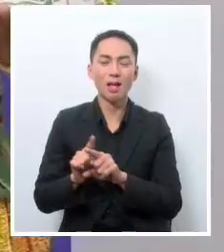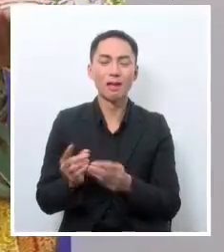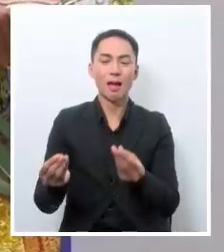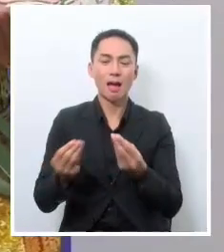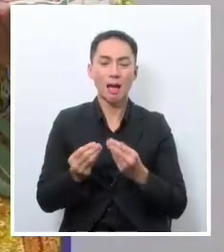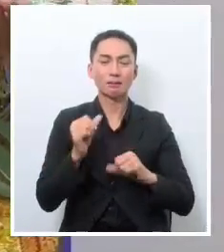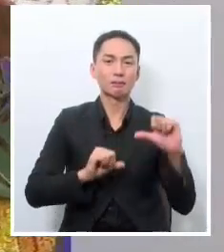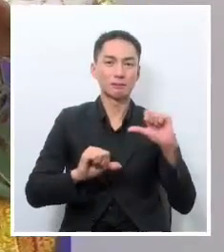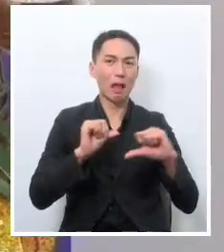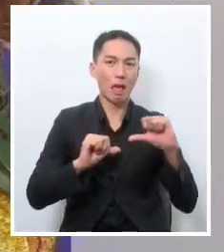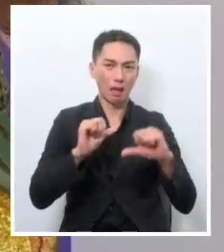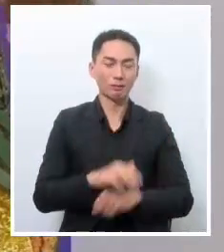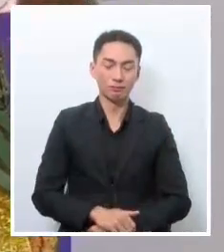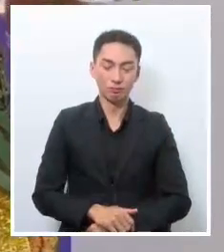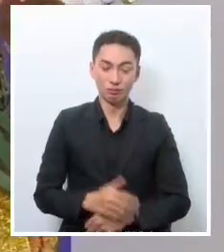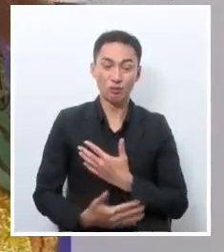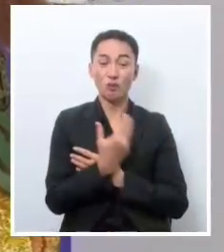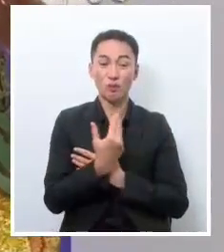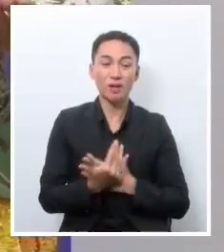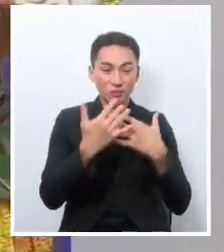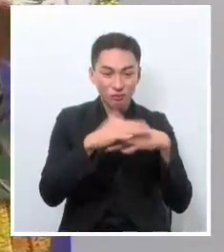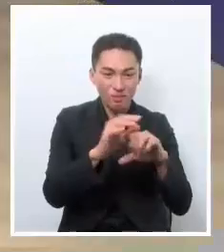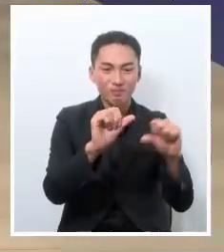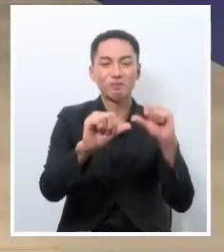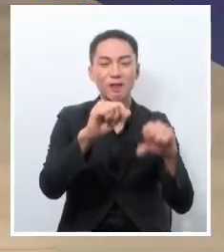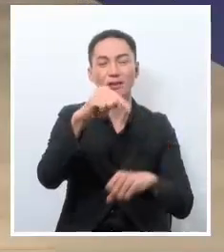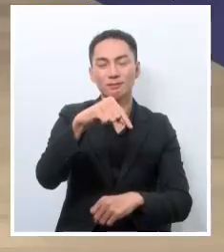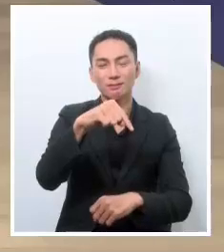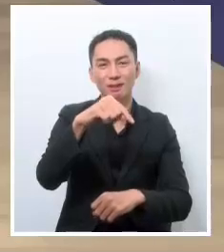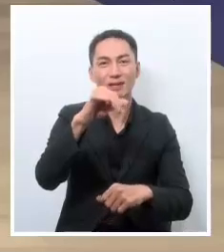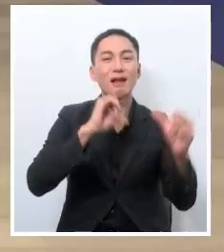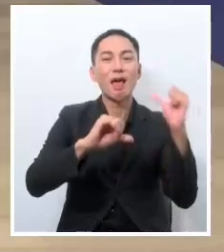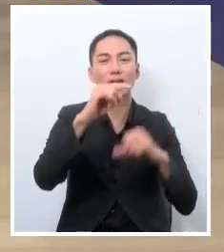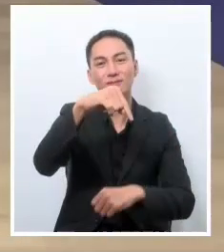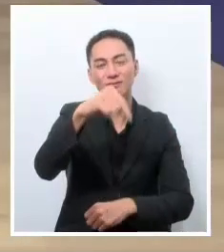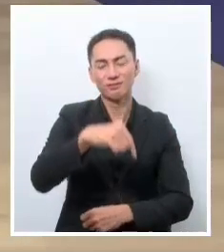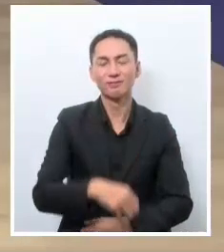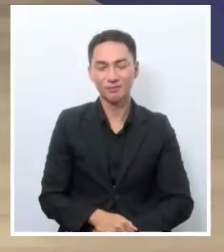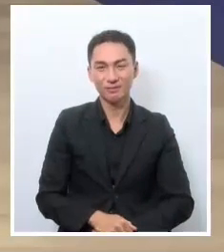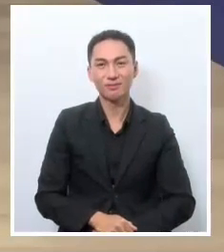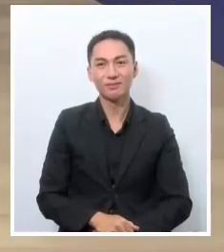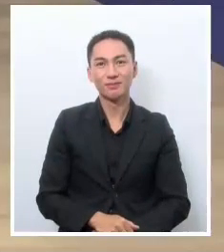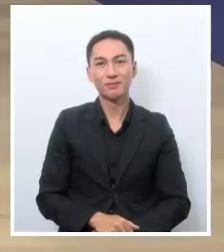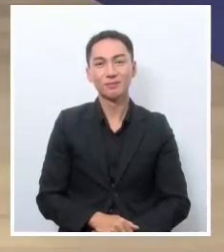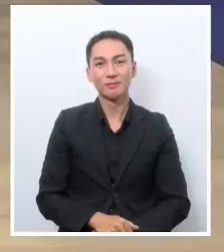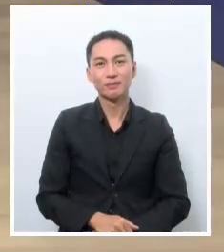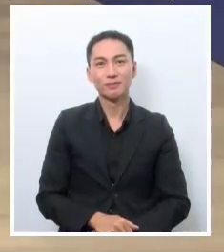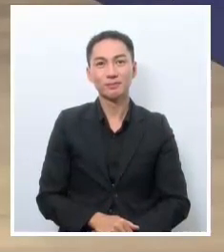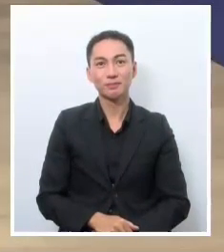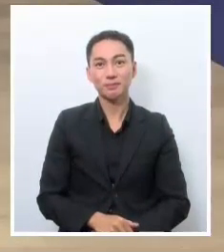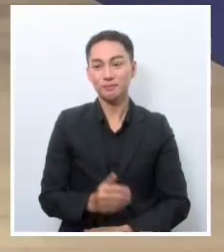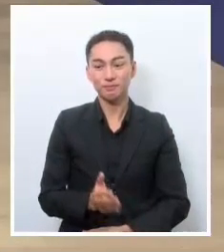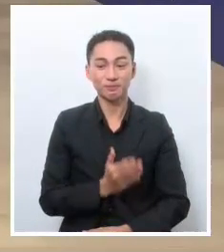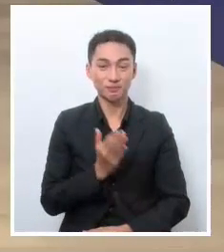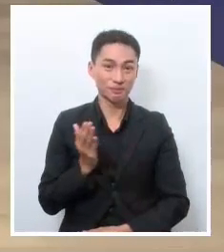เรียนบ้านนานายกวิทยากรไปแสดงให้ครับอืมโอเคครับนี่คือเวทีที่ประทับใจนะครับกลับมาทางนี้บ้างนะครับ